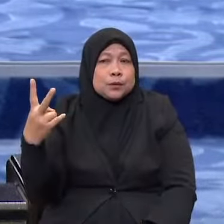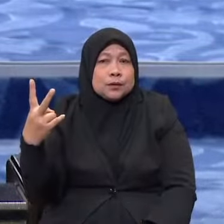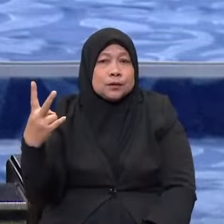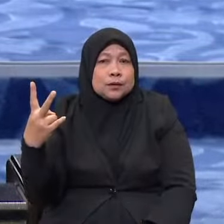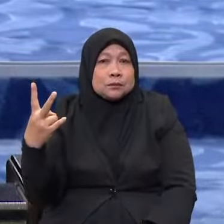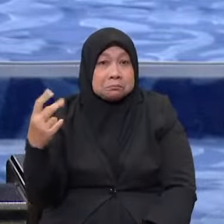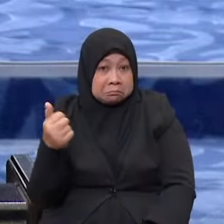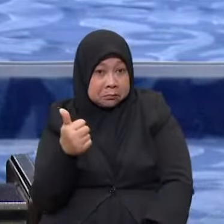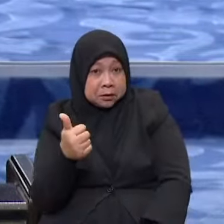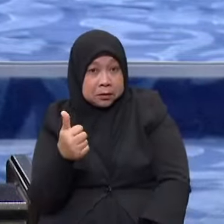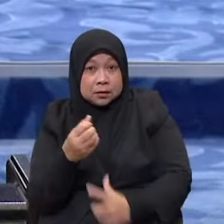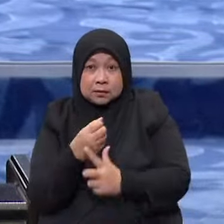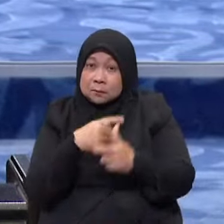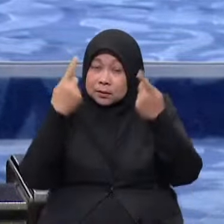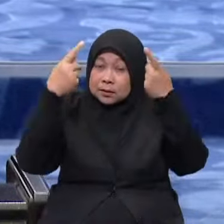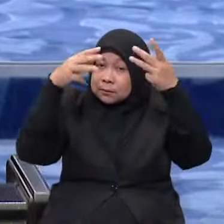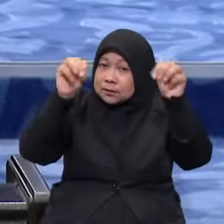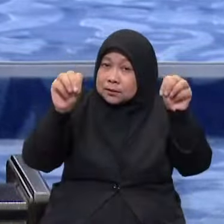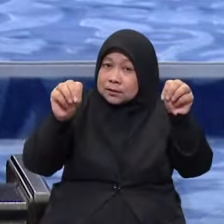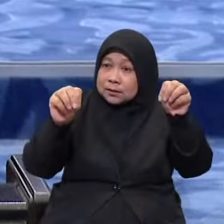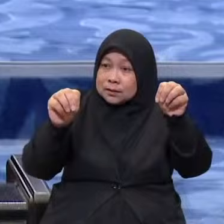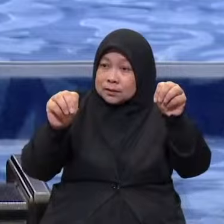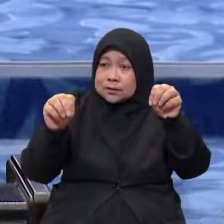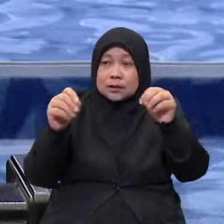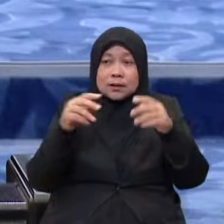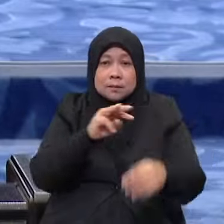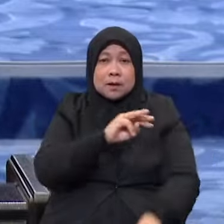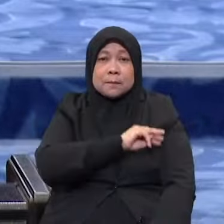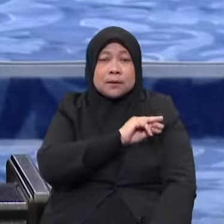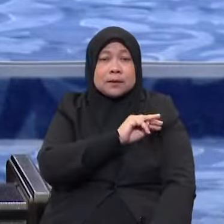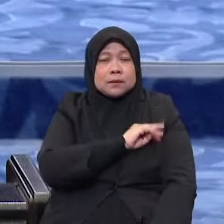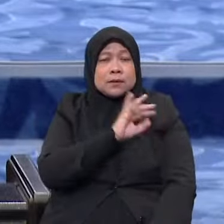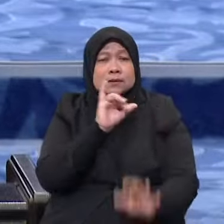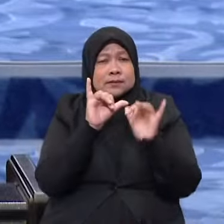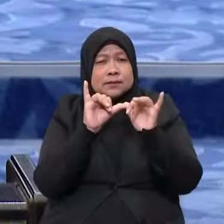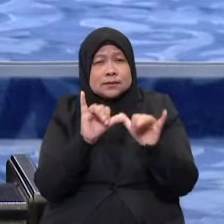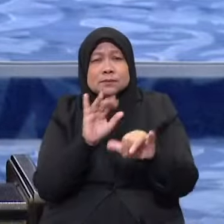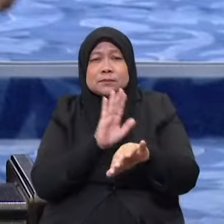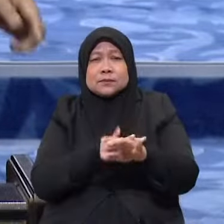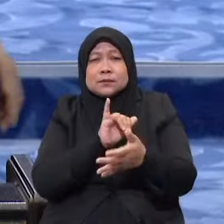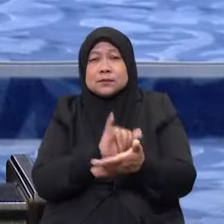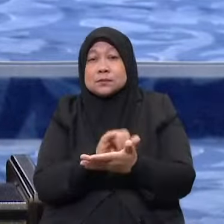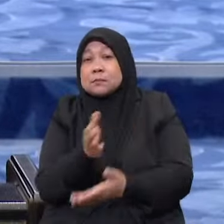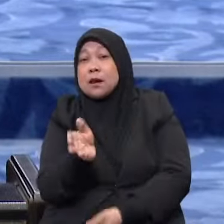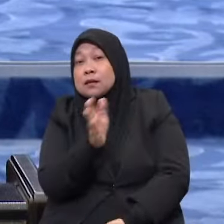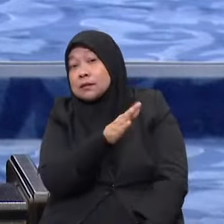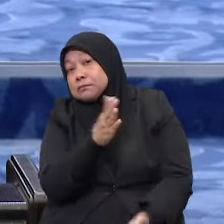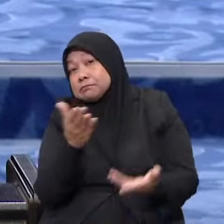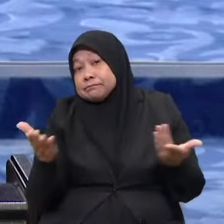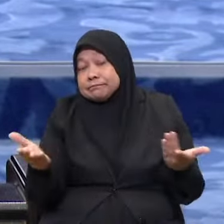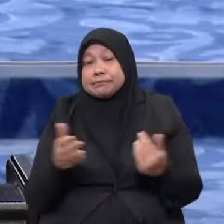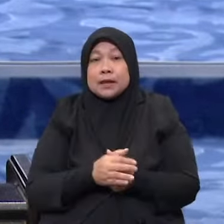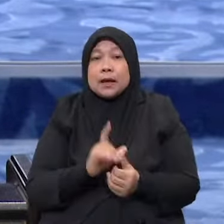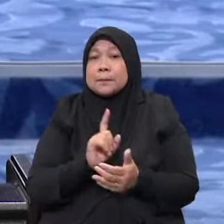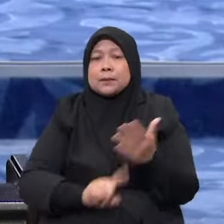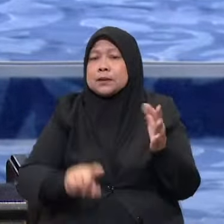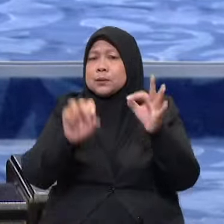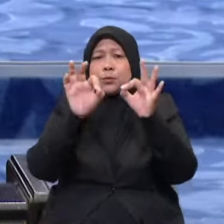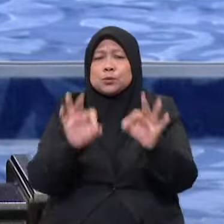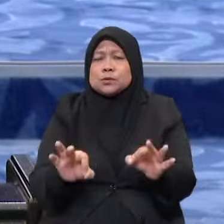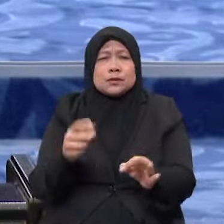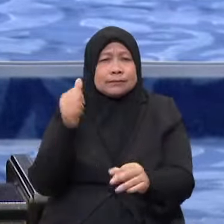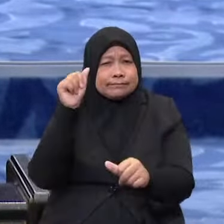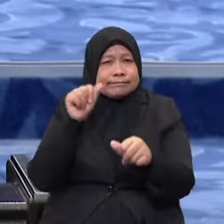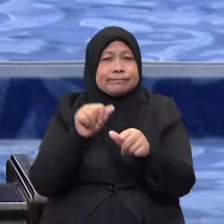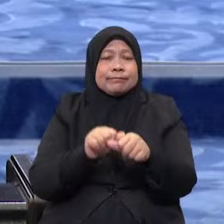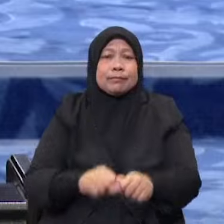Tatkala Baguh menjadi Perdana Menteri dan ramai menteri-menteri yang masih pada masa itu sebelah sana. Apa dia keputusan dia?